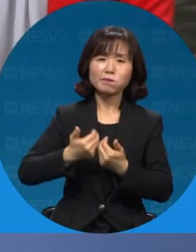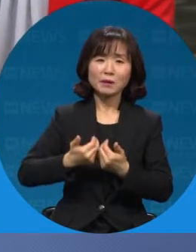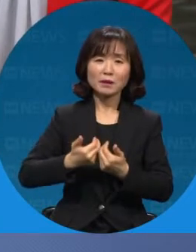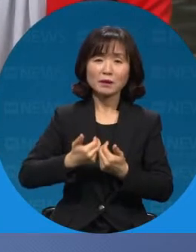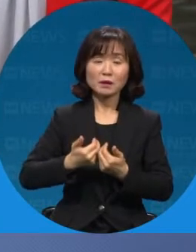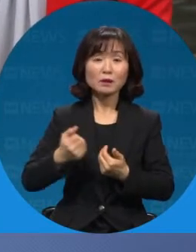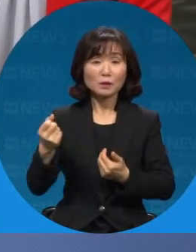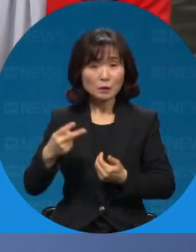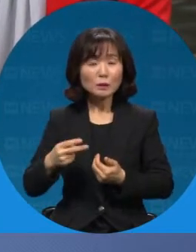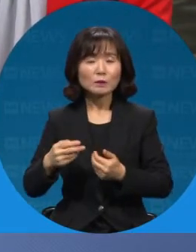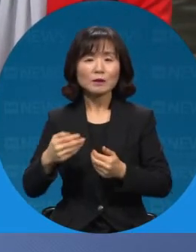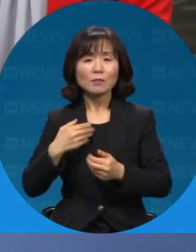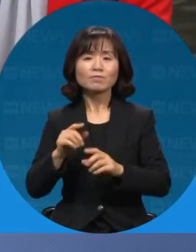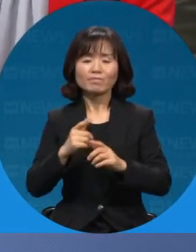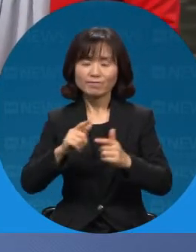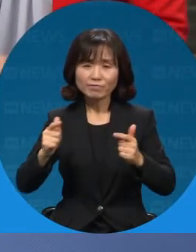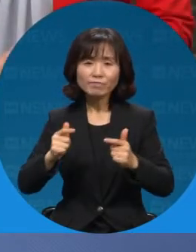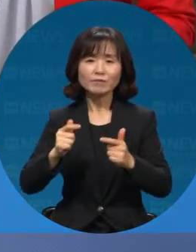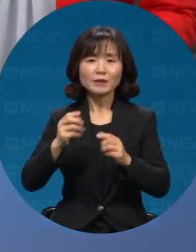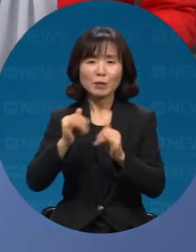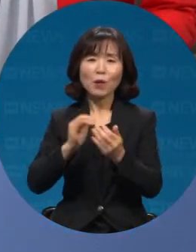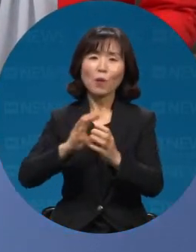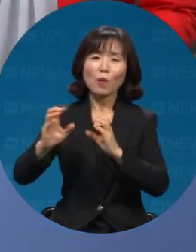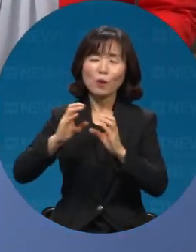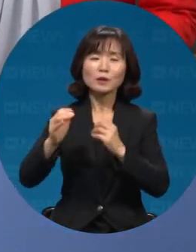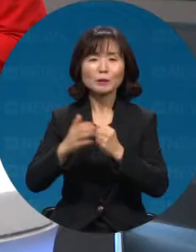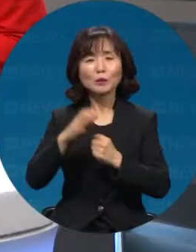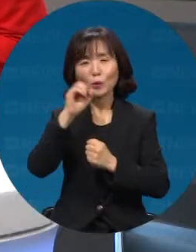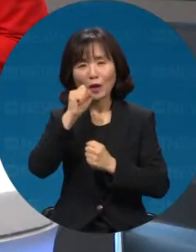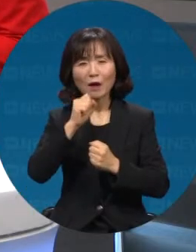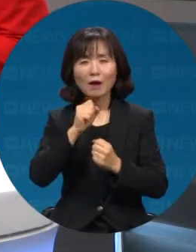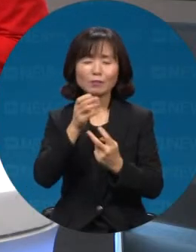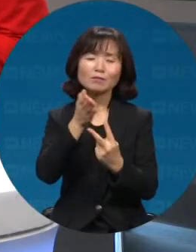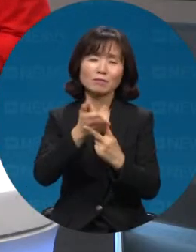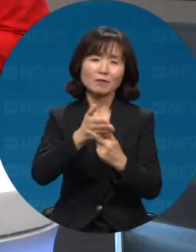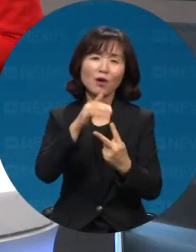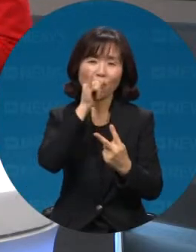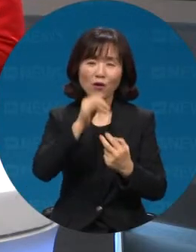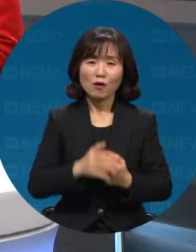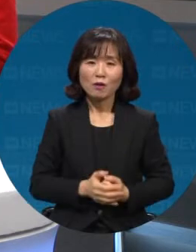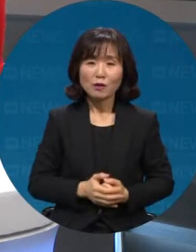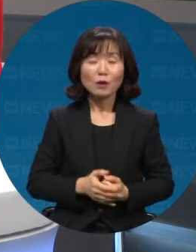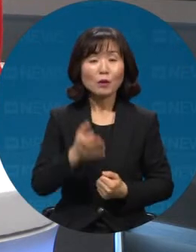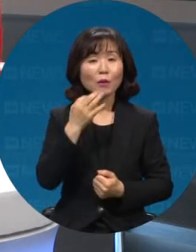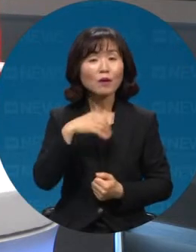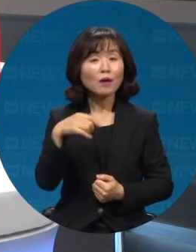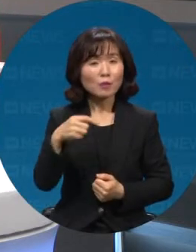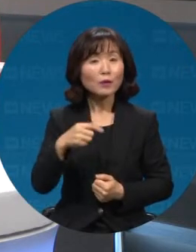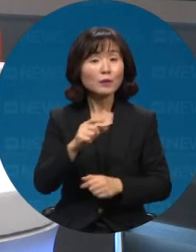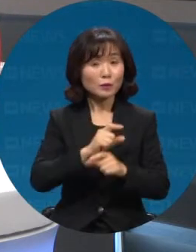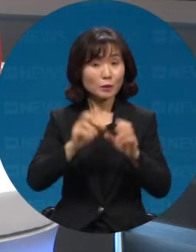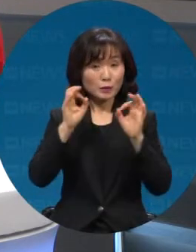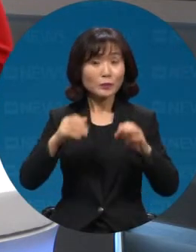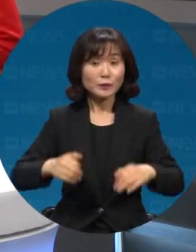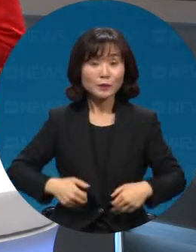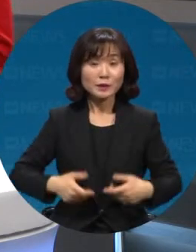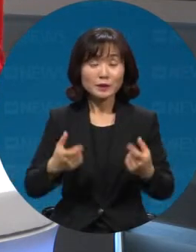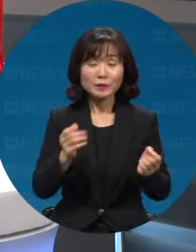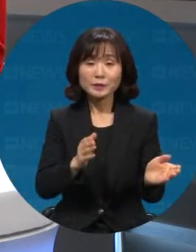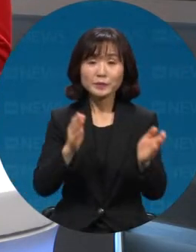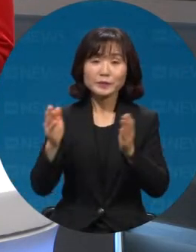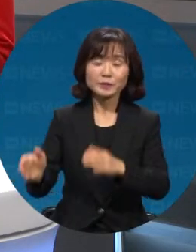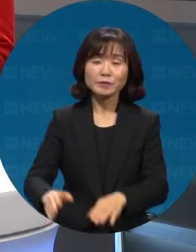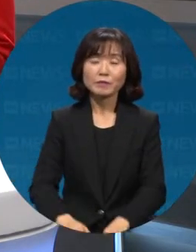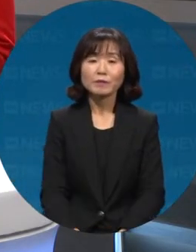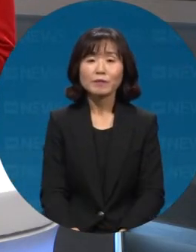정서적으로 더 안정됐다 는 의견이 맞서고 있습니다 4 어느 쪽으로 좀 효과가 나타날지 좀 지켜봐야 될 것 같습니다 아